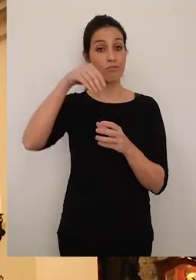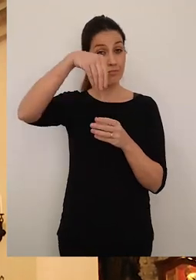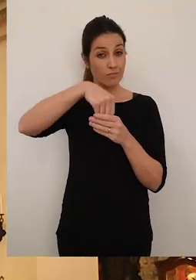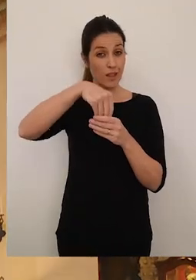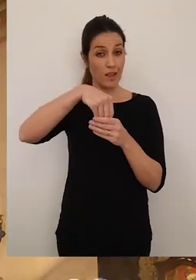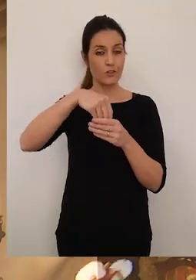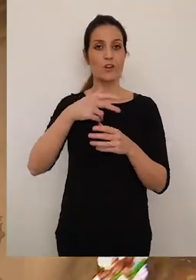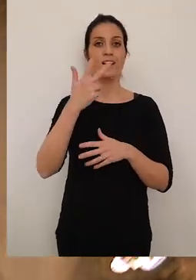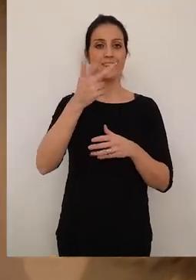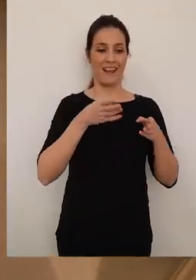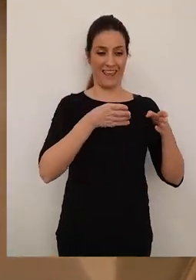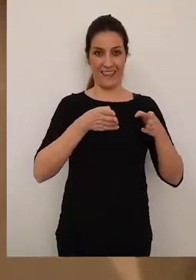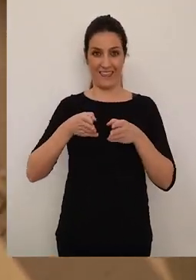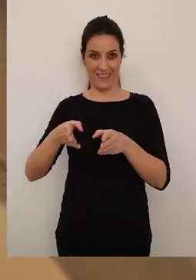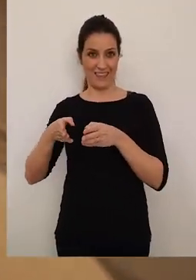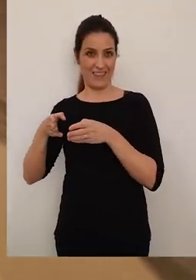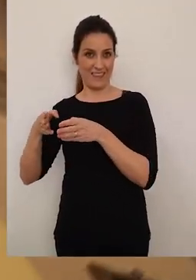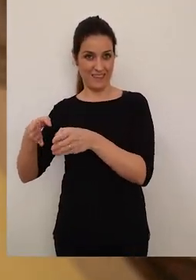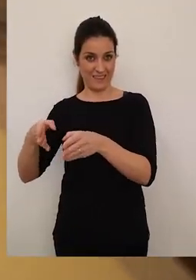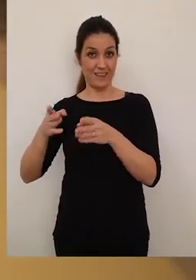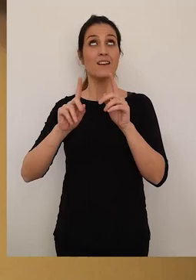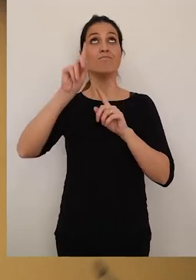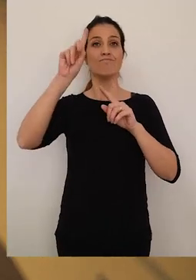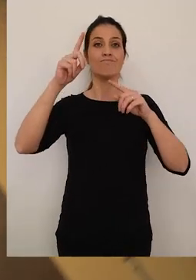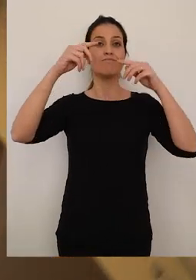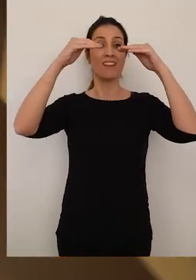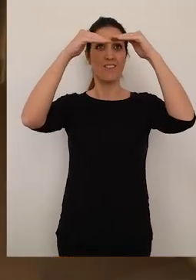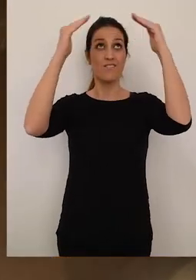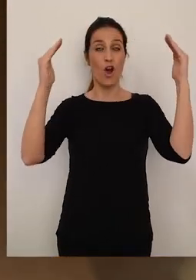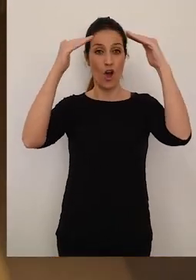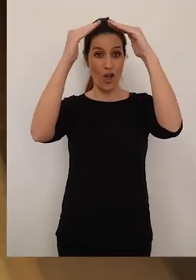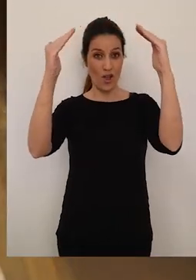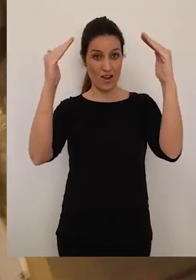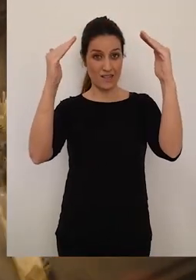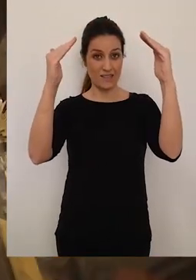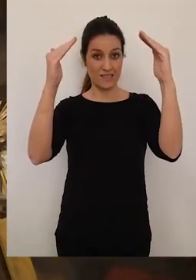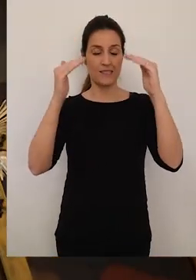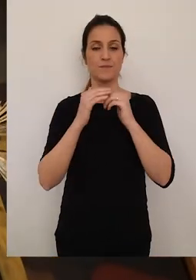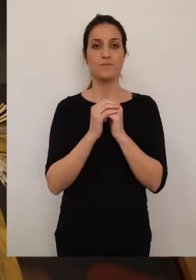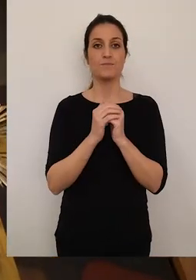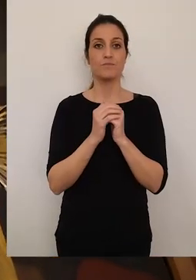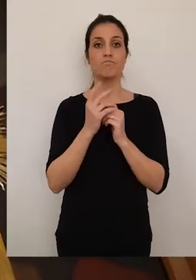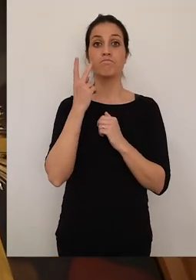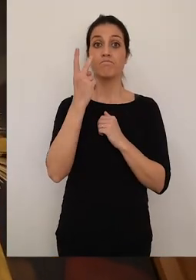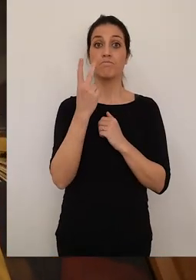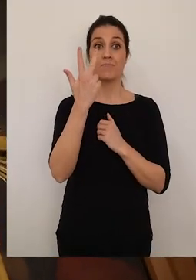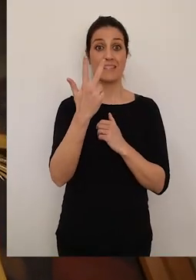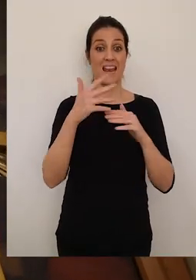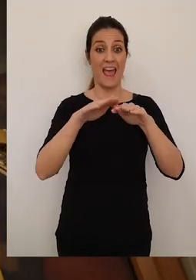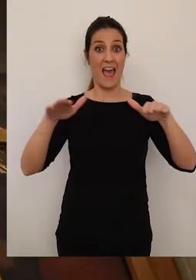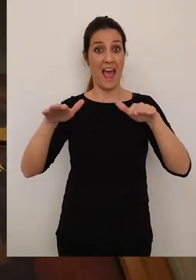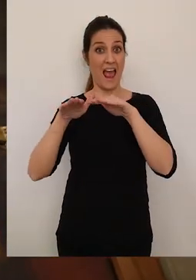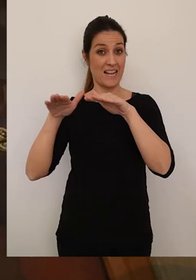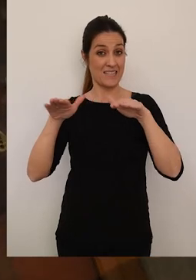L'interno è a tre navate, con volte a botte ribassate. Qui è possibile ammirare tre altari per lato, tutti